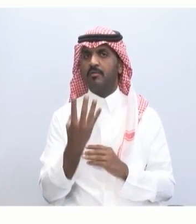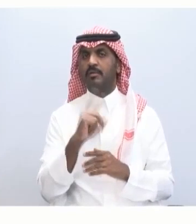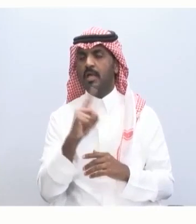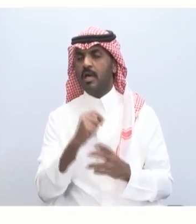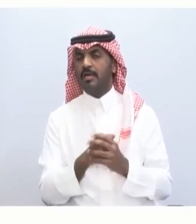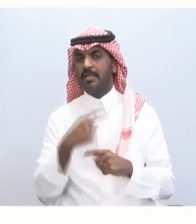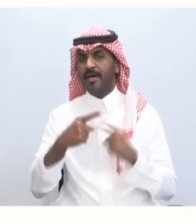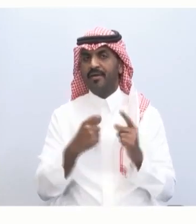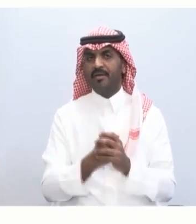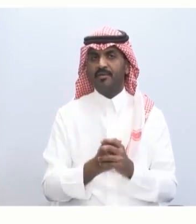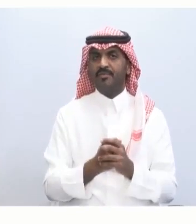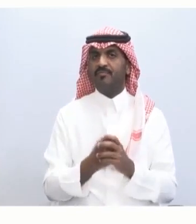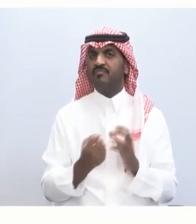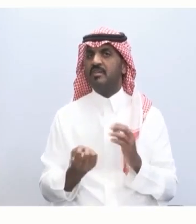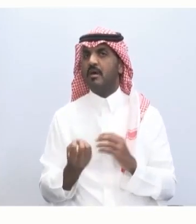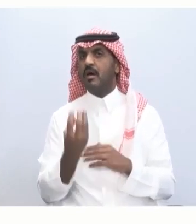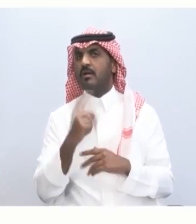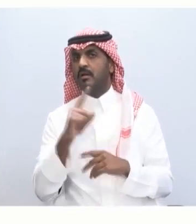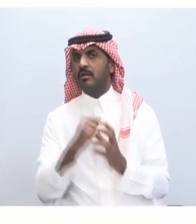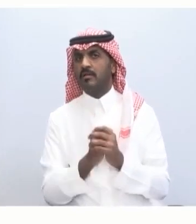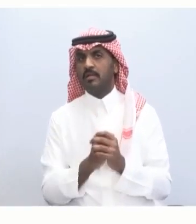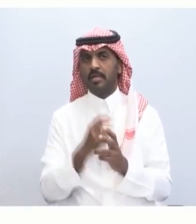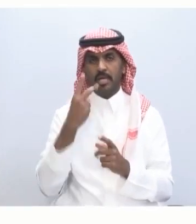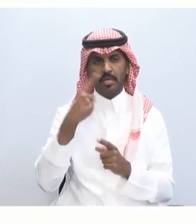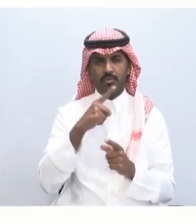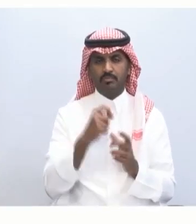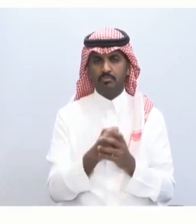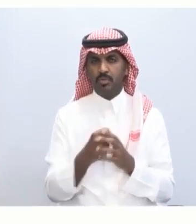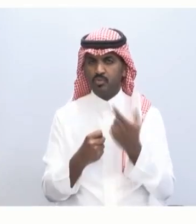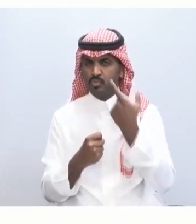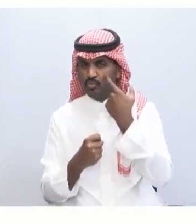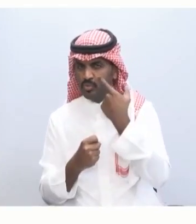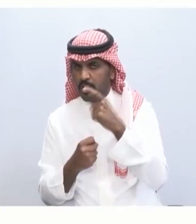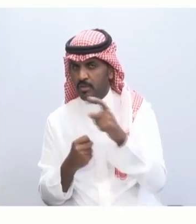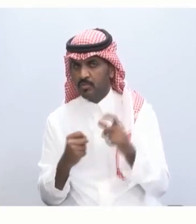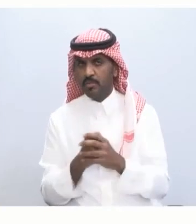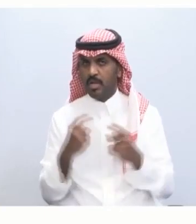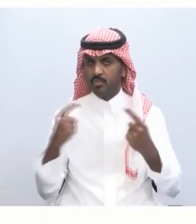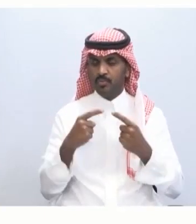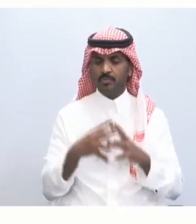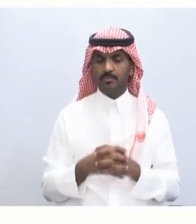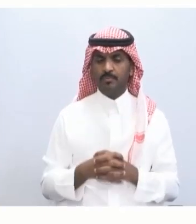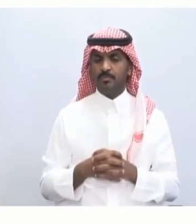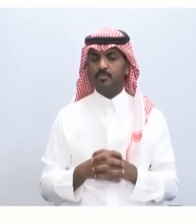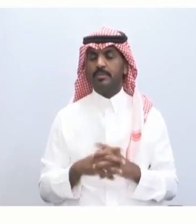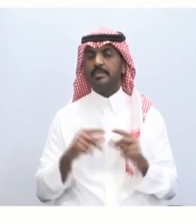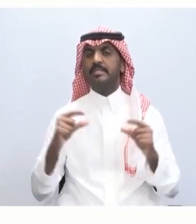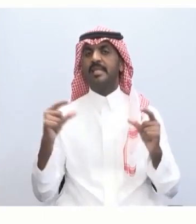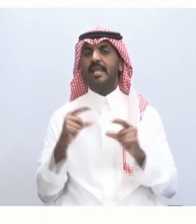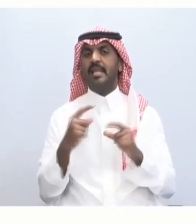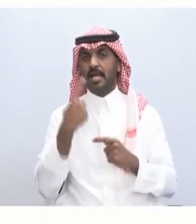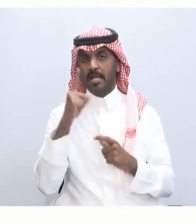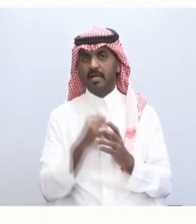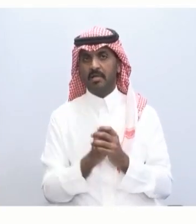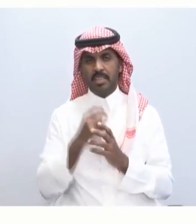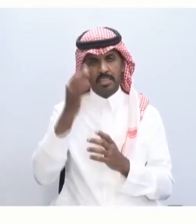يتحرك في فتره النهار لكي لا يتم رصده ومشاهدته هذا ان دل على شيء يدل